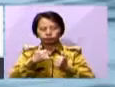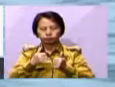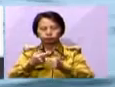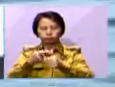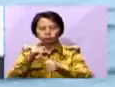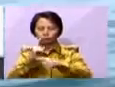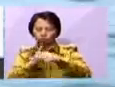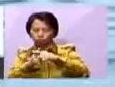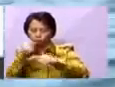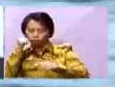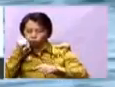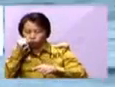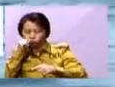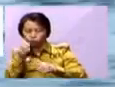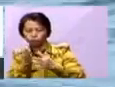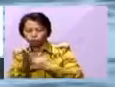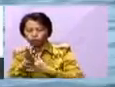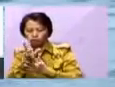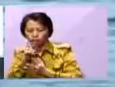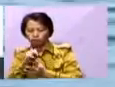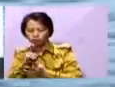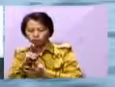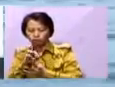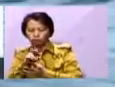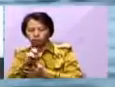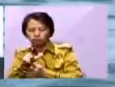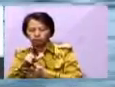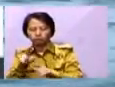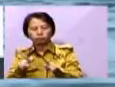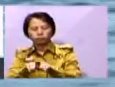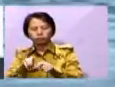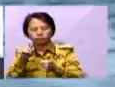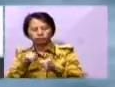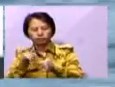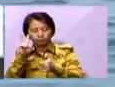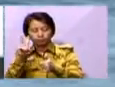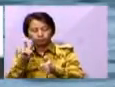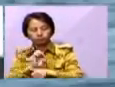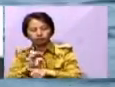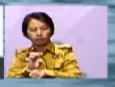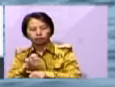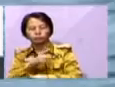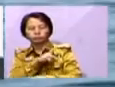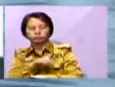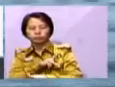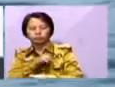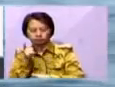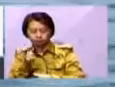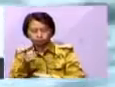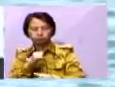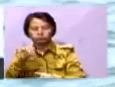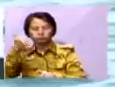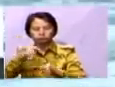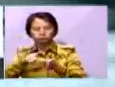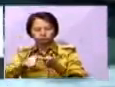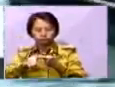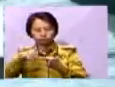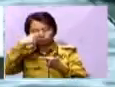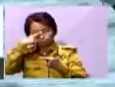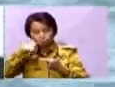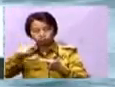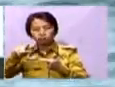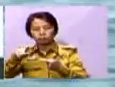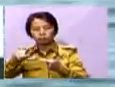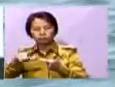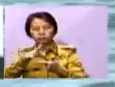kategori optimis perempuan menerusi Nurul Sazwani Muhammad Saad, juga emas kedua peribadinya pada Timasha kali ini, menewaskan pelayar Thailand